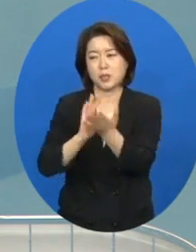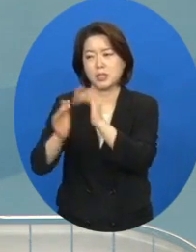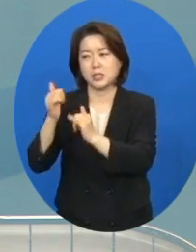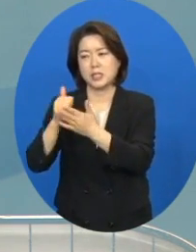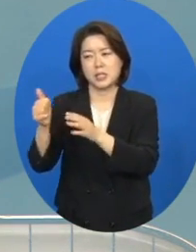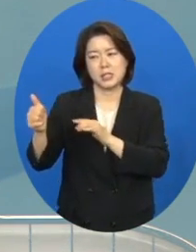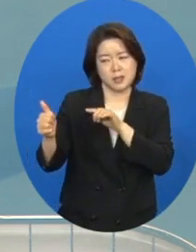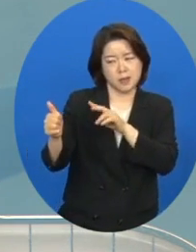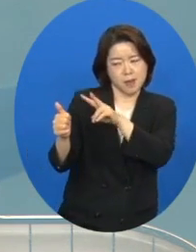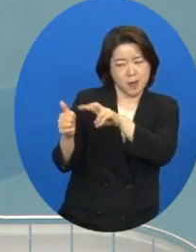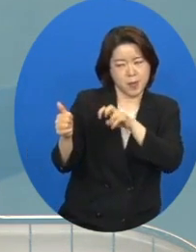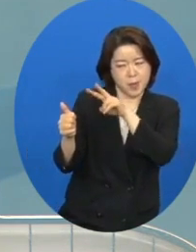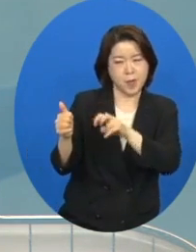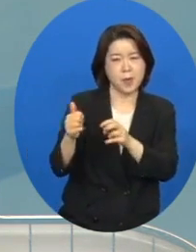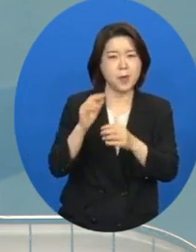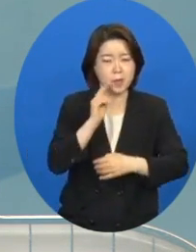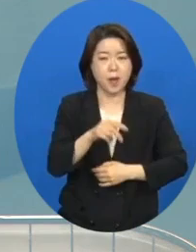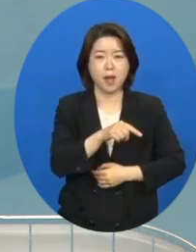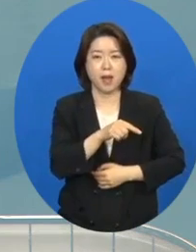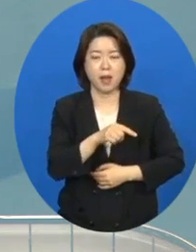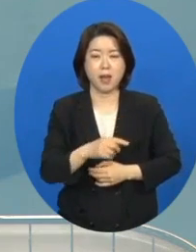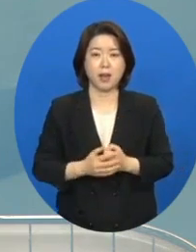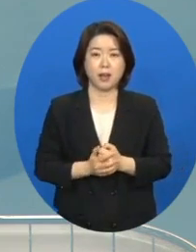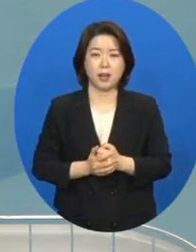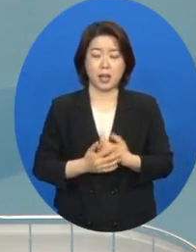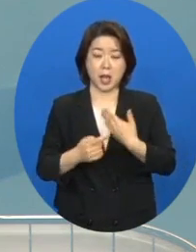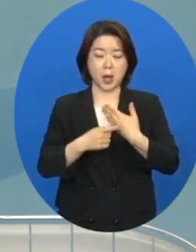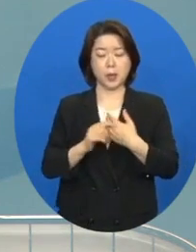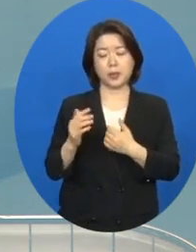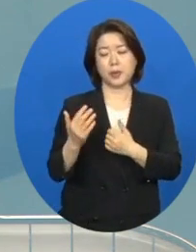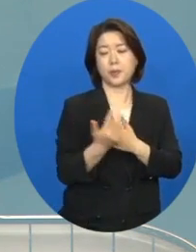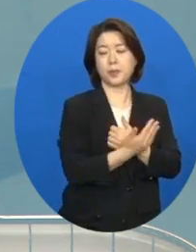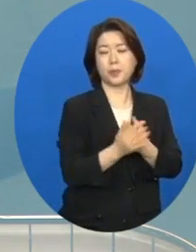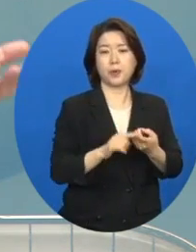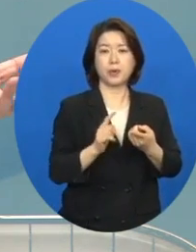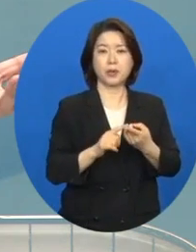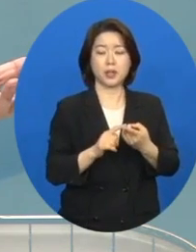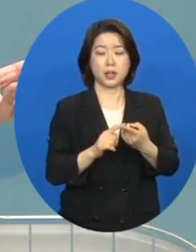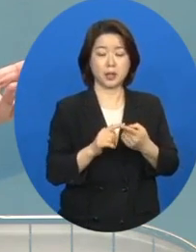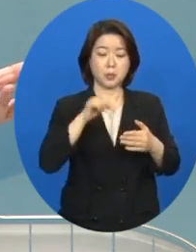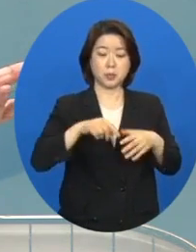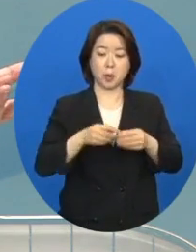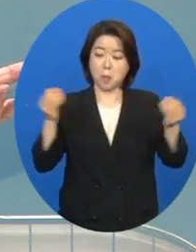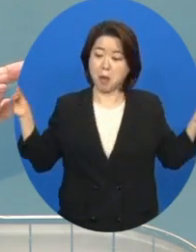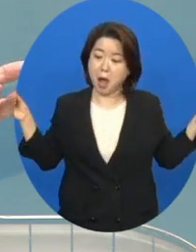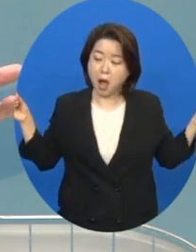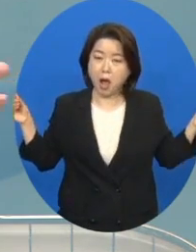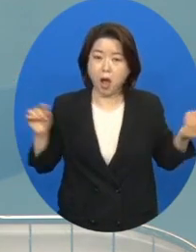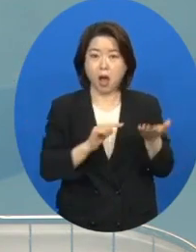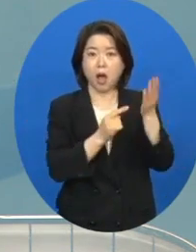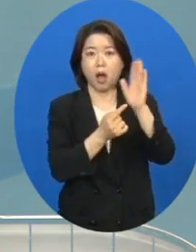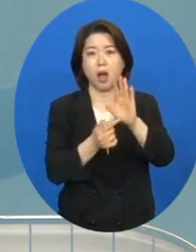그렇게 미워한 겁니다. 자기들 겉으로 이렇게 꾸민 것에 실상이 다 드러나 버리니까.